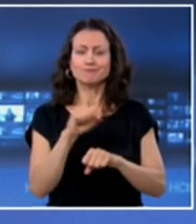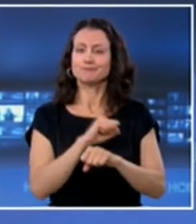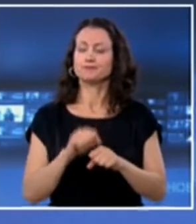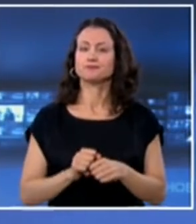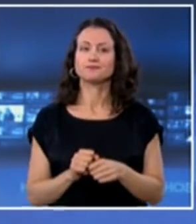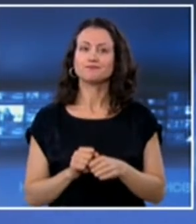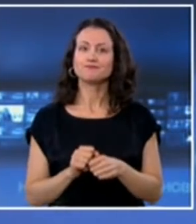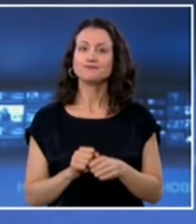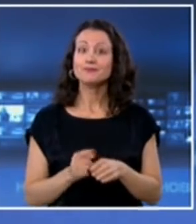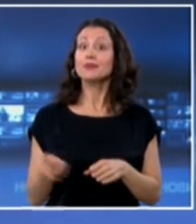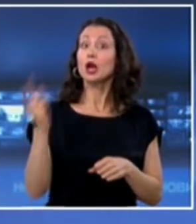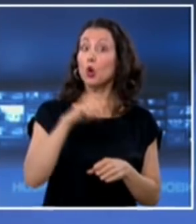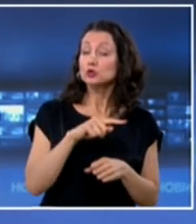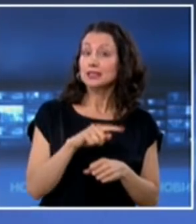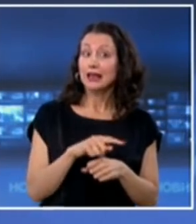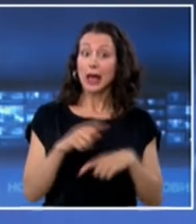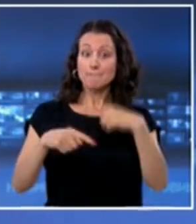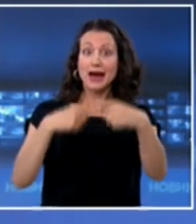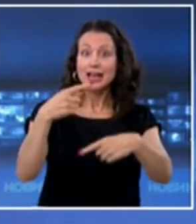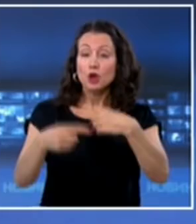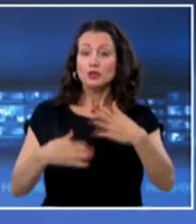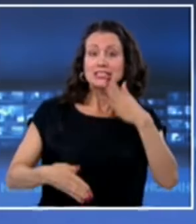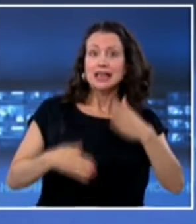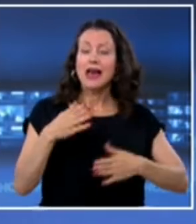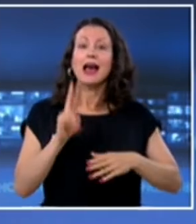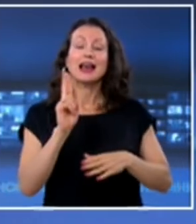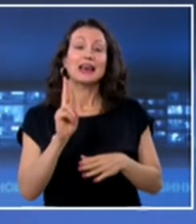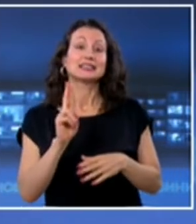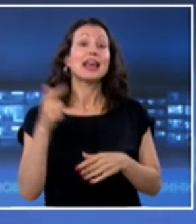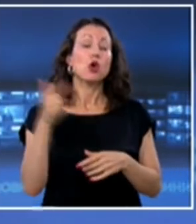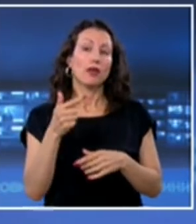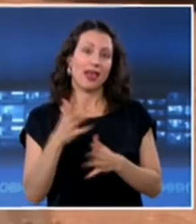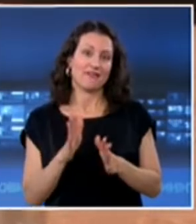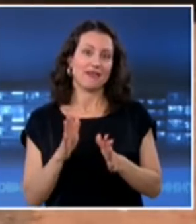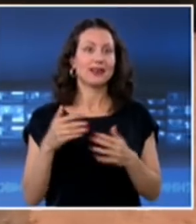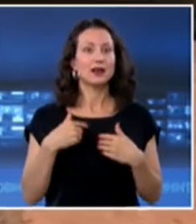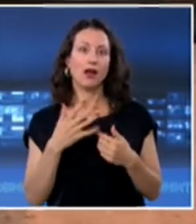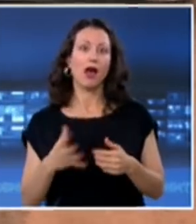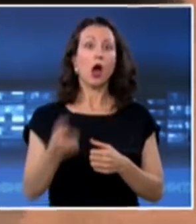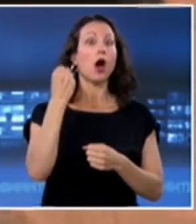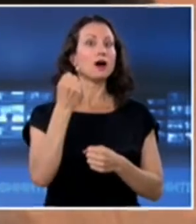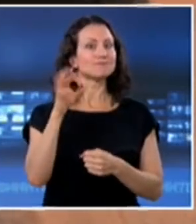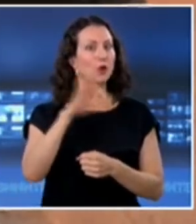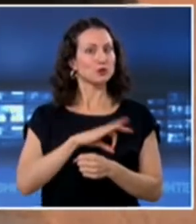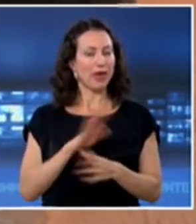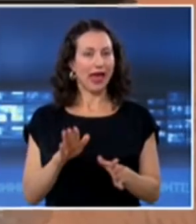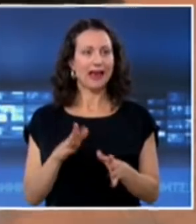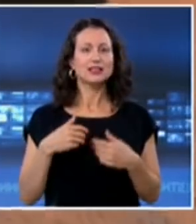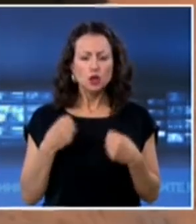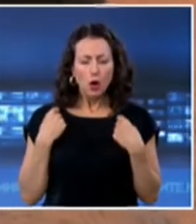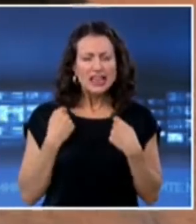Ултрамаратонецът Краси Георгиев надделя над новото си предизвикателство. Той тегли двутонен пикап в продължение на 27